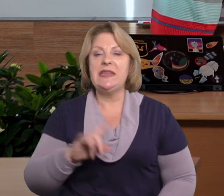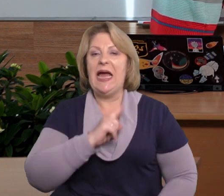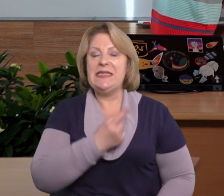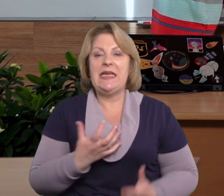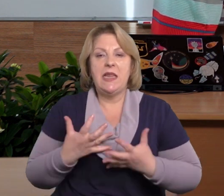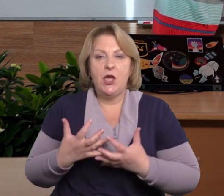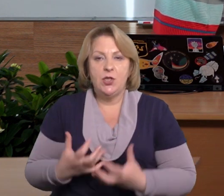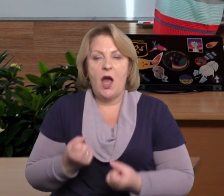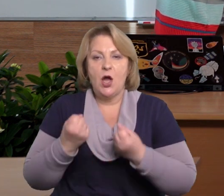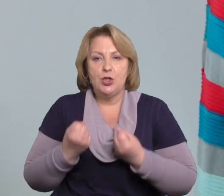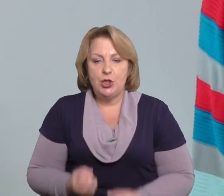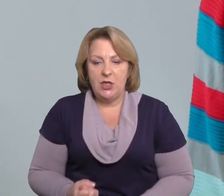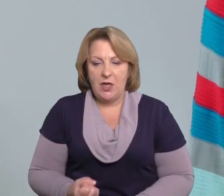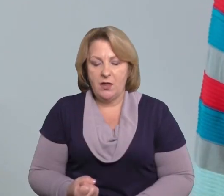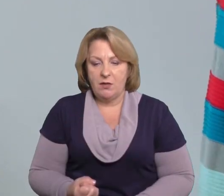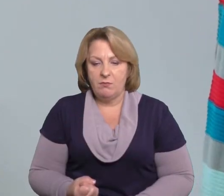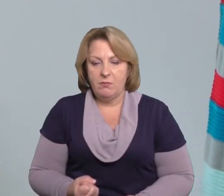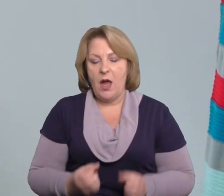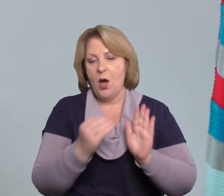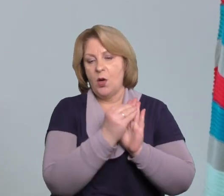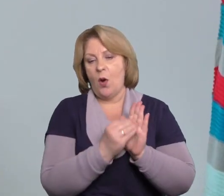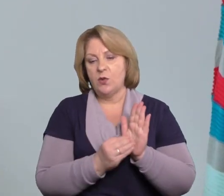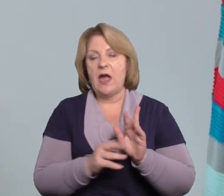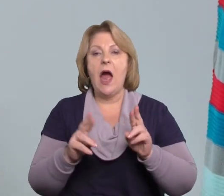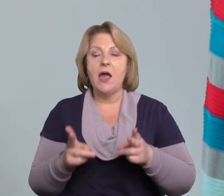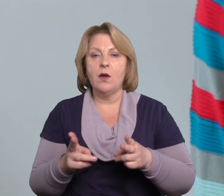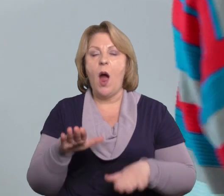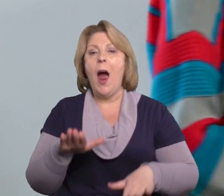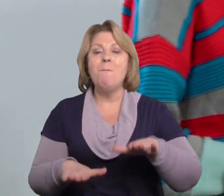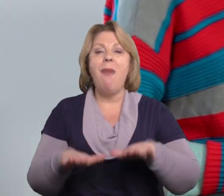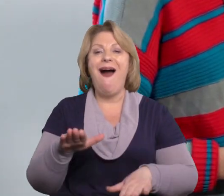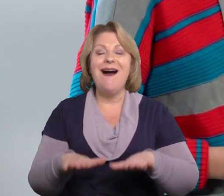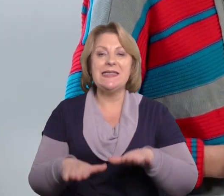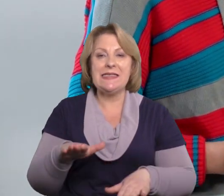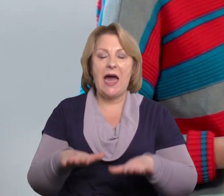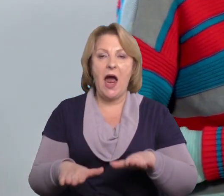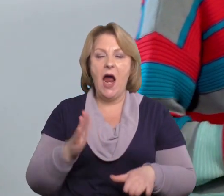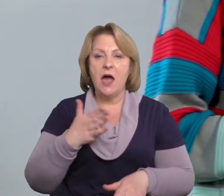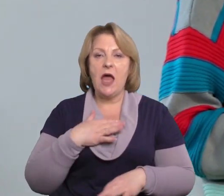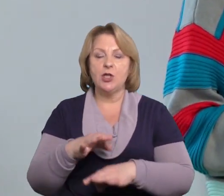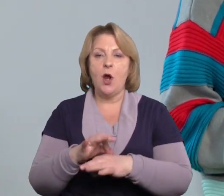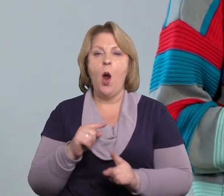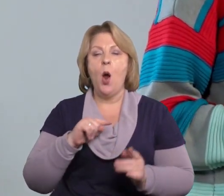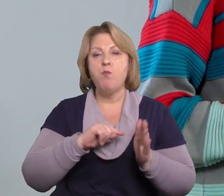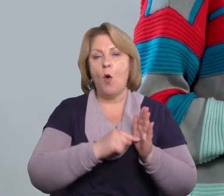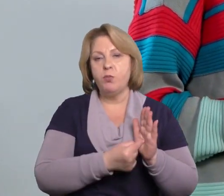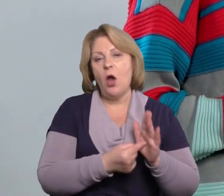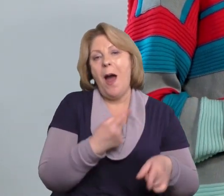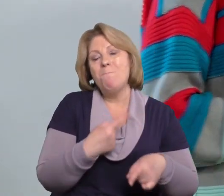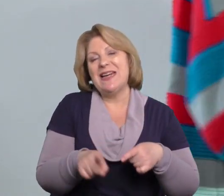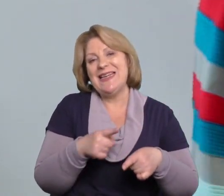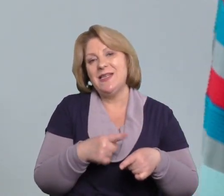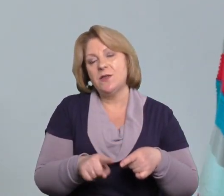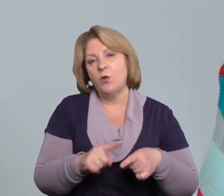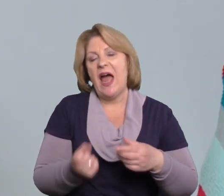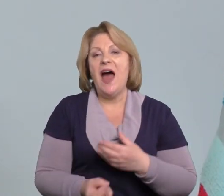тяжіння так само розписати, як маса нашого тіла помножена на прискорення, викликане